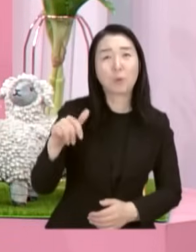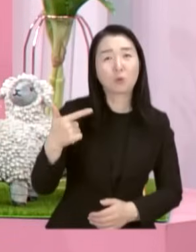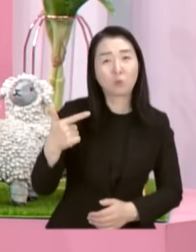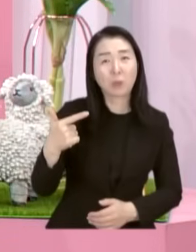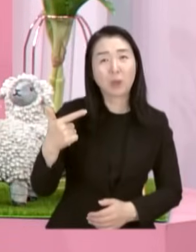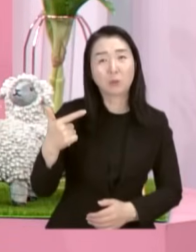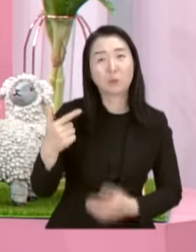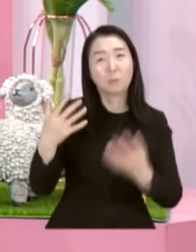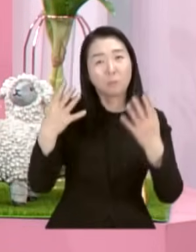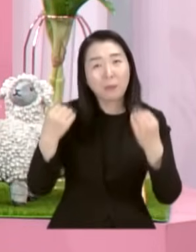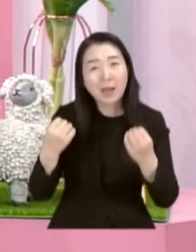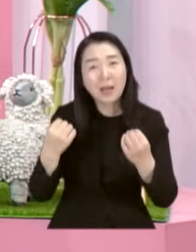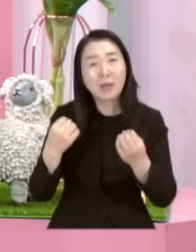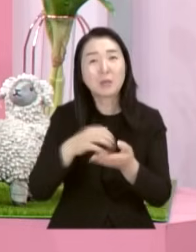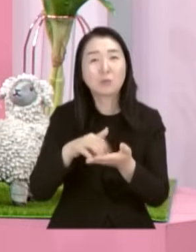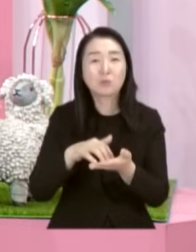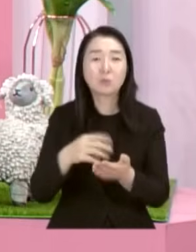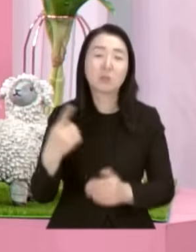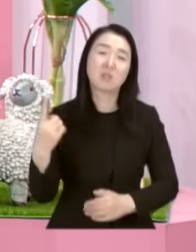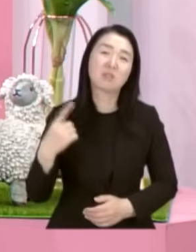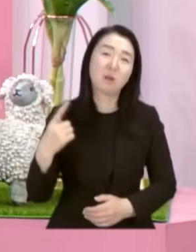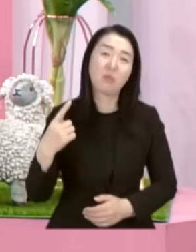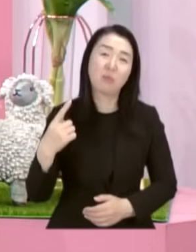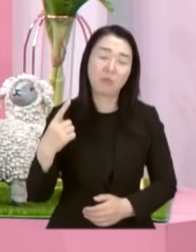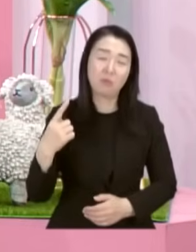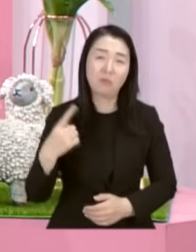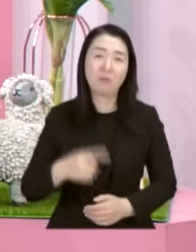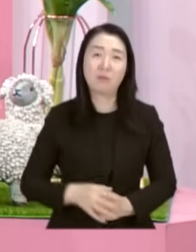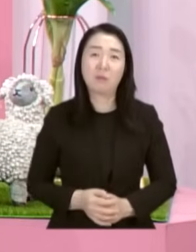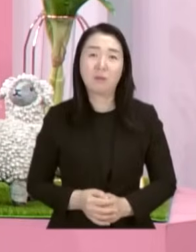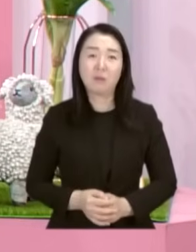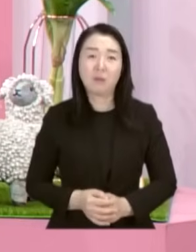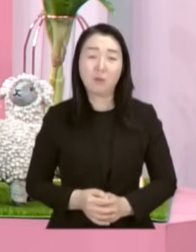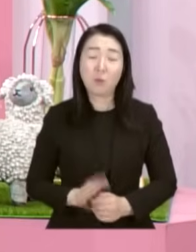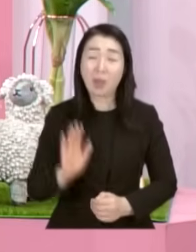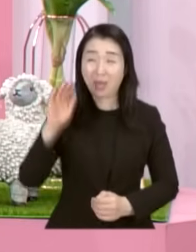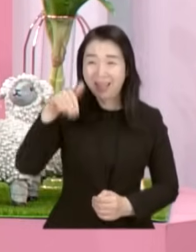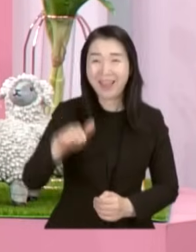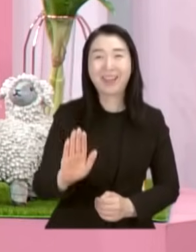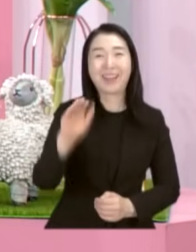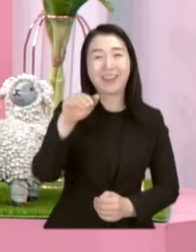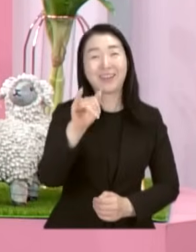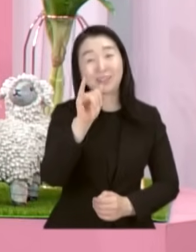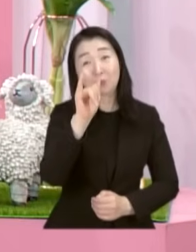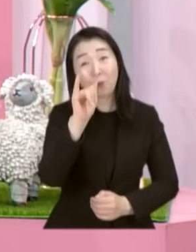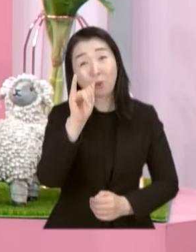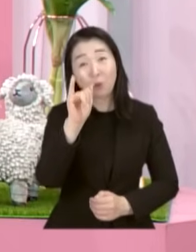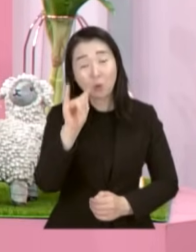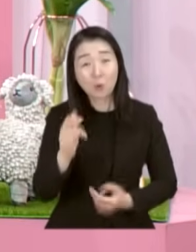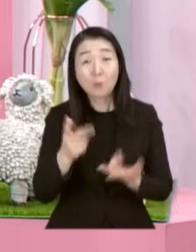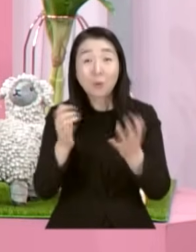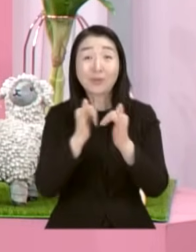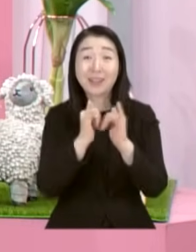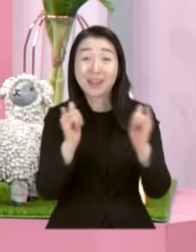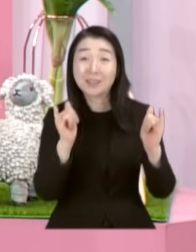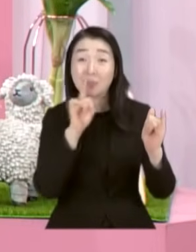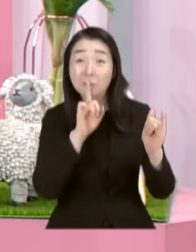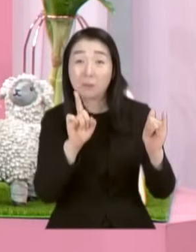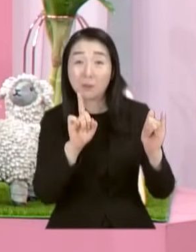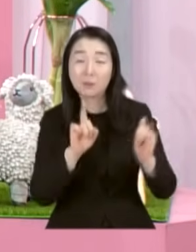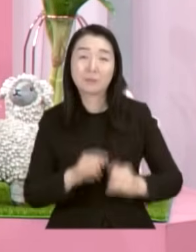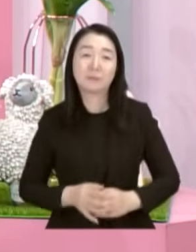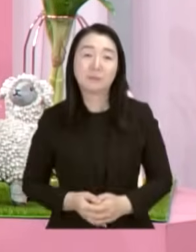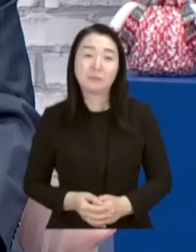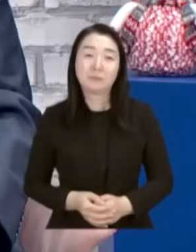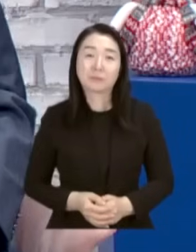많을 때는 1000에서 1200 불쑥날쑥 불쑥날쑥 예, 뭐, 예, 예. 그 봉사하시는 분들 얘기 잠깐